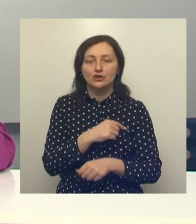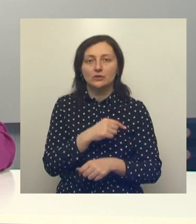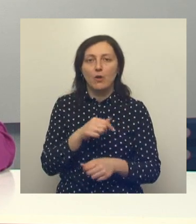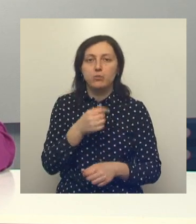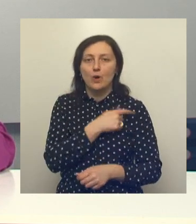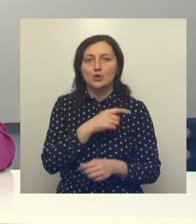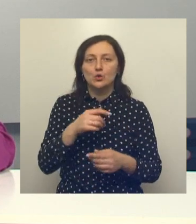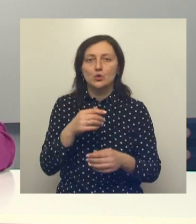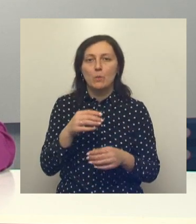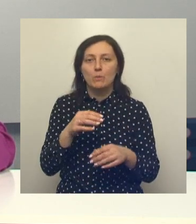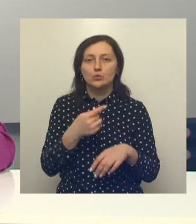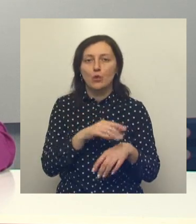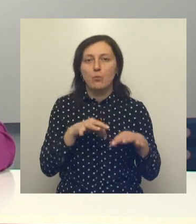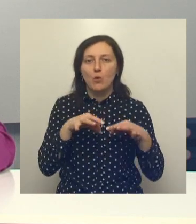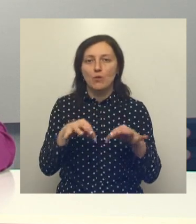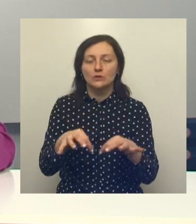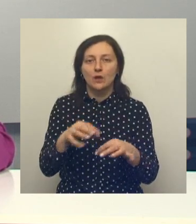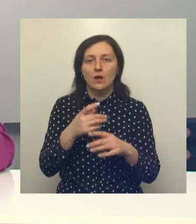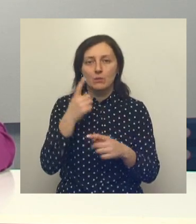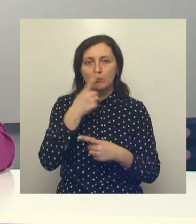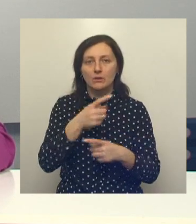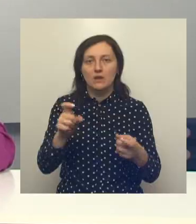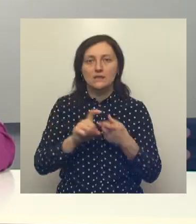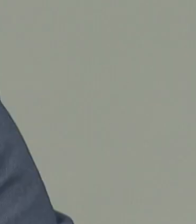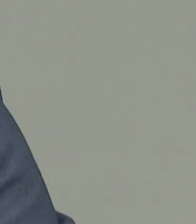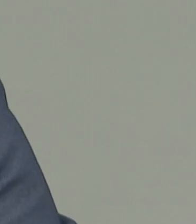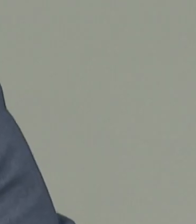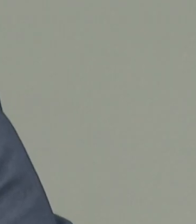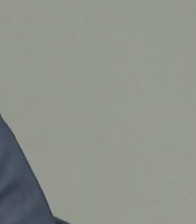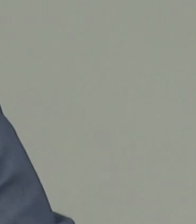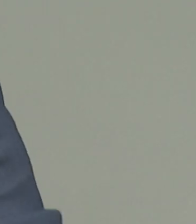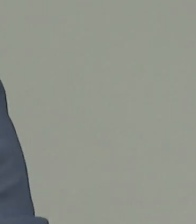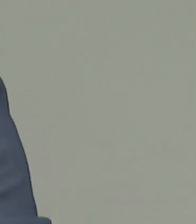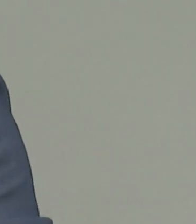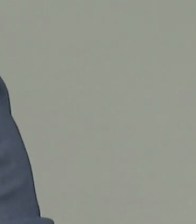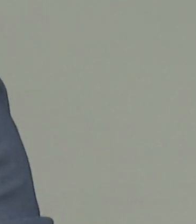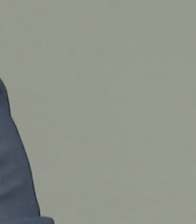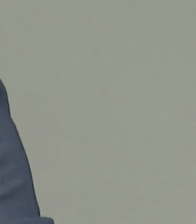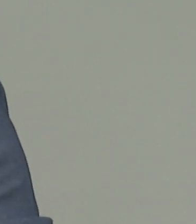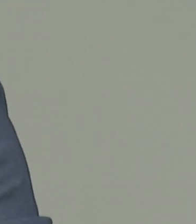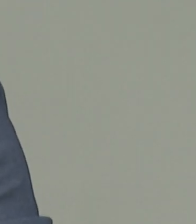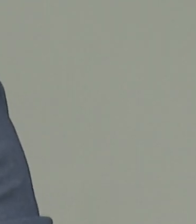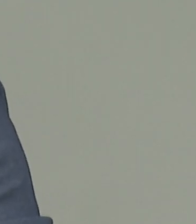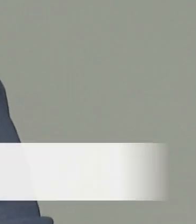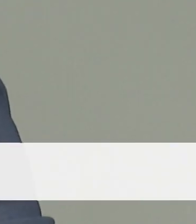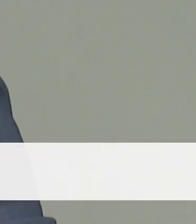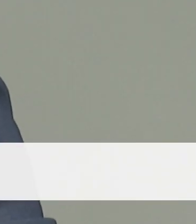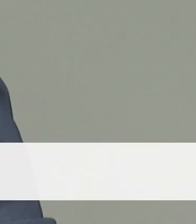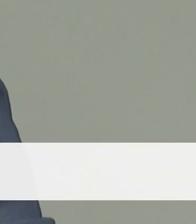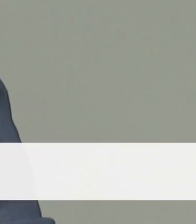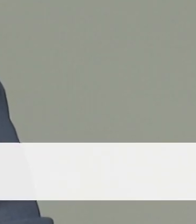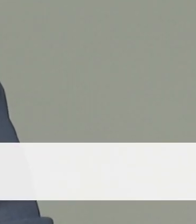помощи предупредила об угрозе заражения воды холерой. Во-первых, у нас как такового СМП еще нет. Во-вторых, если